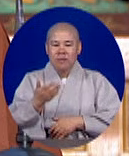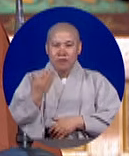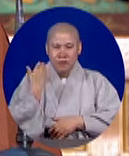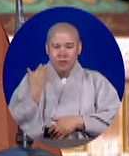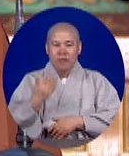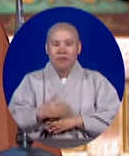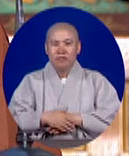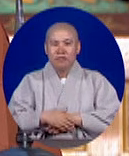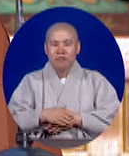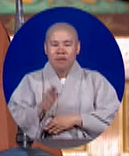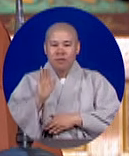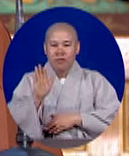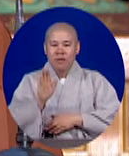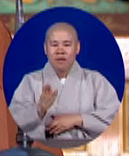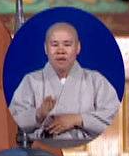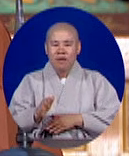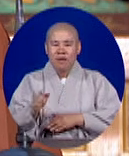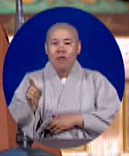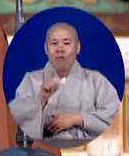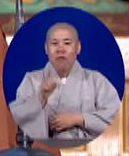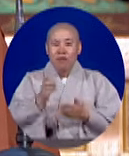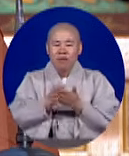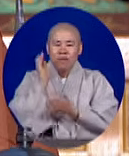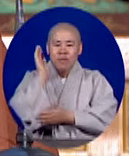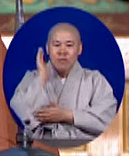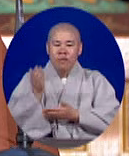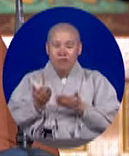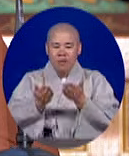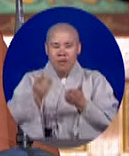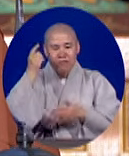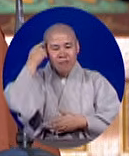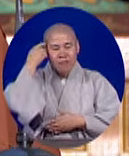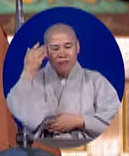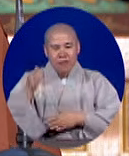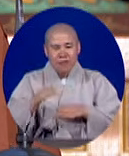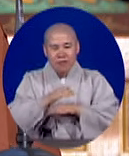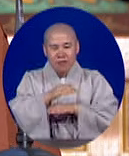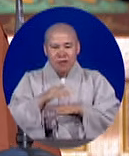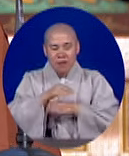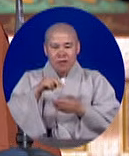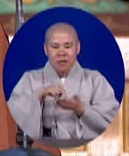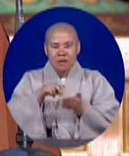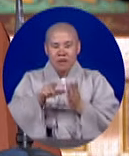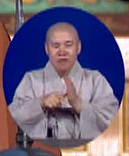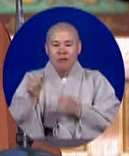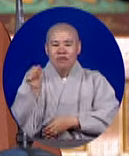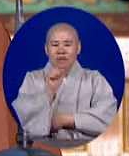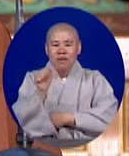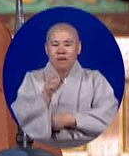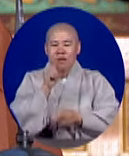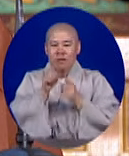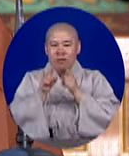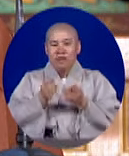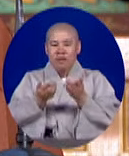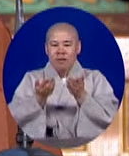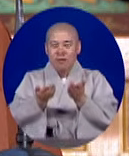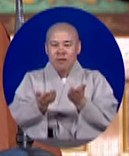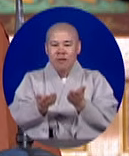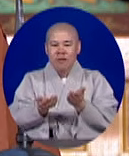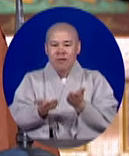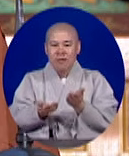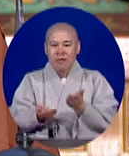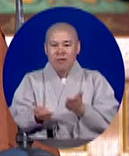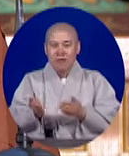법문하셨습니까? 택시를 툭 탔는데 내가 운전수한테 한 말 했다. 뭐라고 하셨는데요?